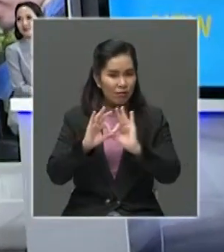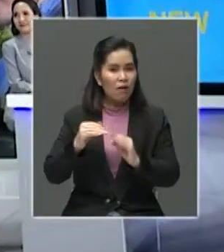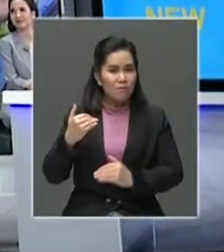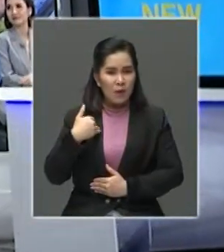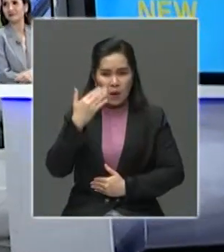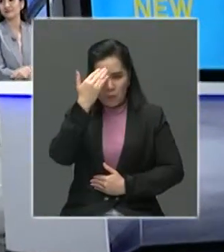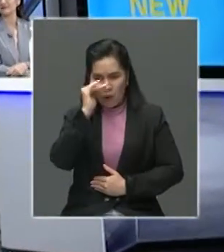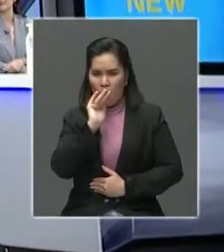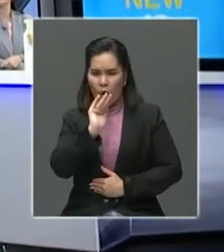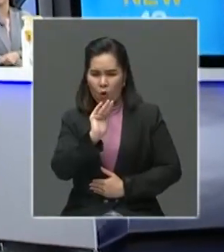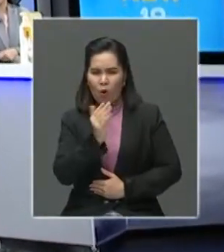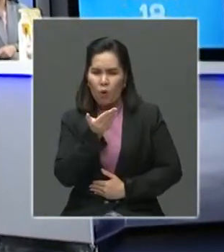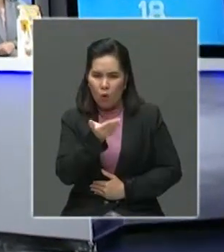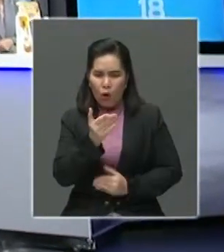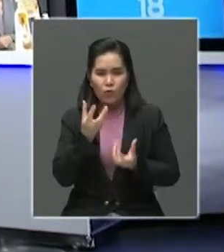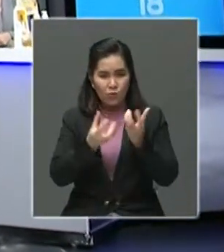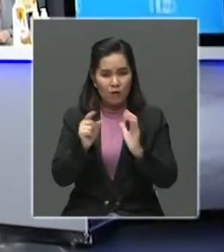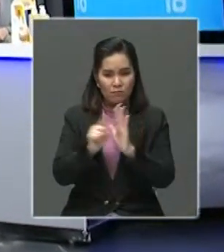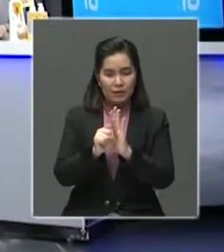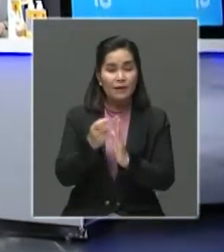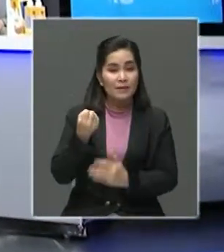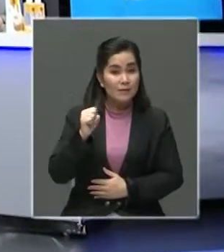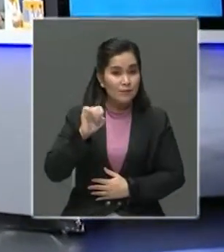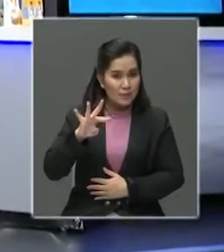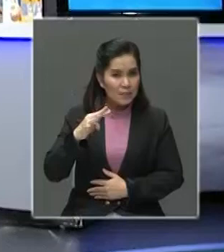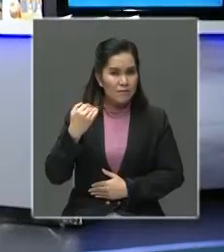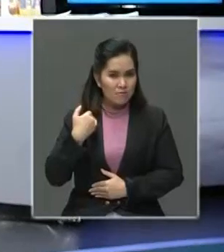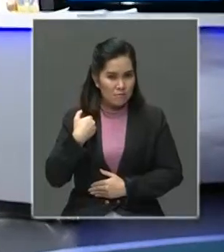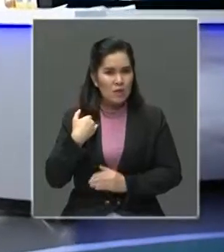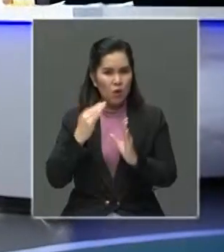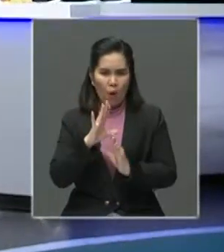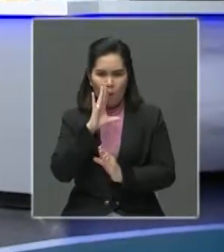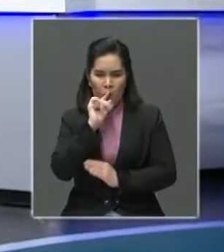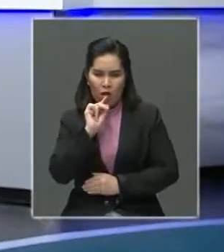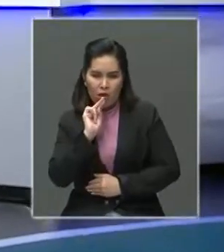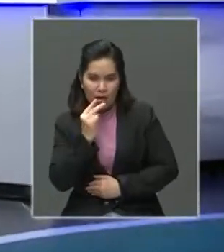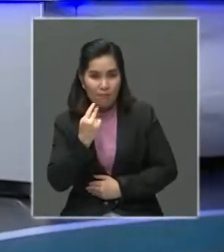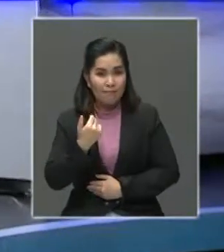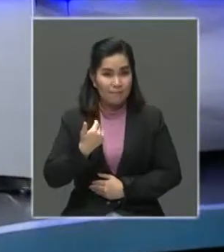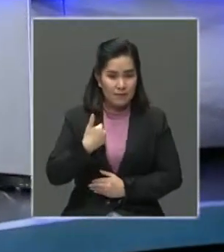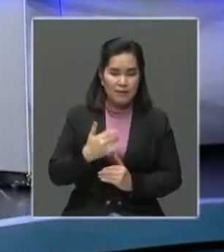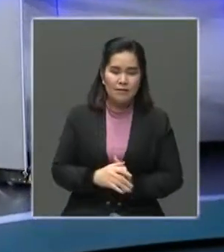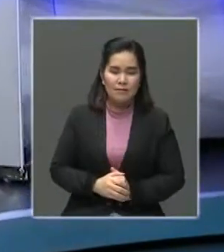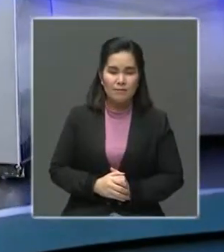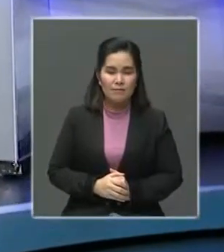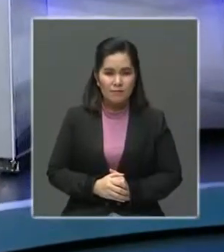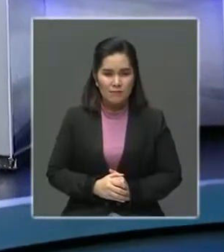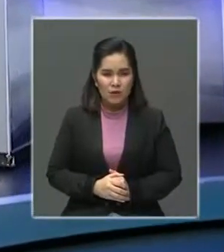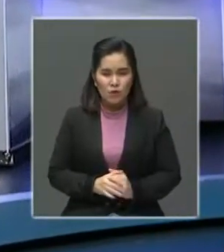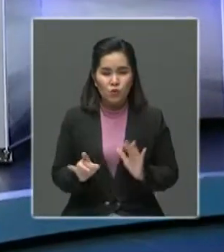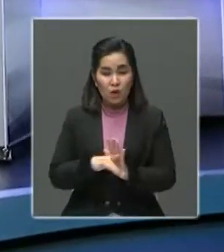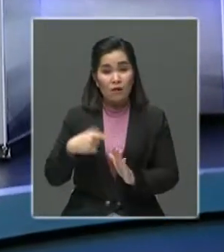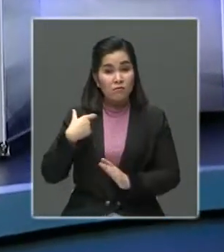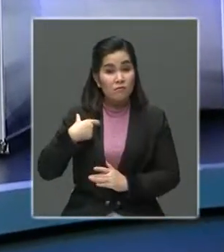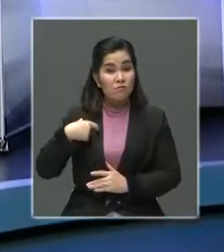ร้องขอความเป็นธรรมกันมา14ครั้งแล้วก็มีหลายๆตัวละครที่พลิกกลับคำให้การไปมาจนไปถึงกระทั่งว่าสั่งไม่ฟ้องเนี่ย